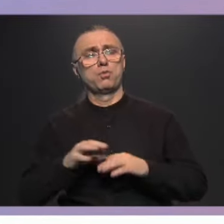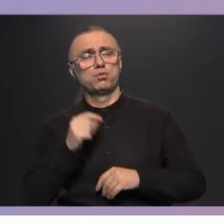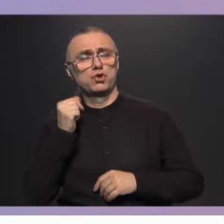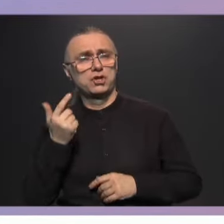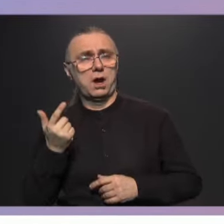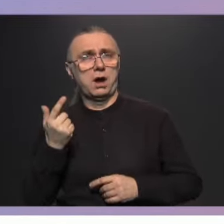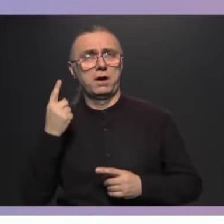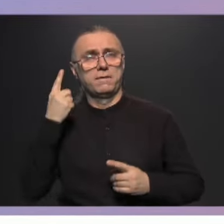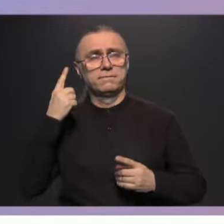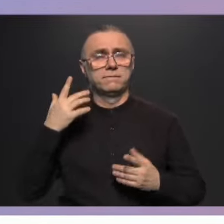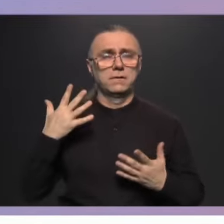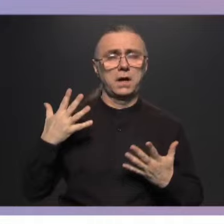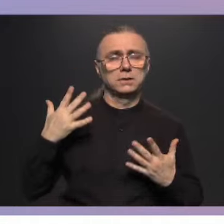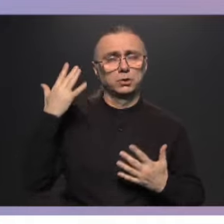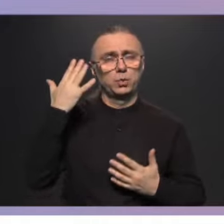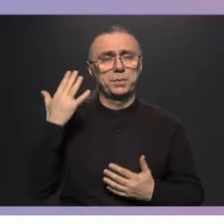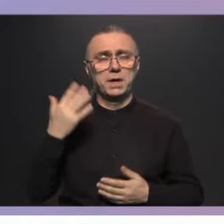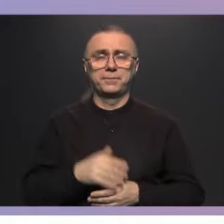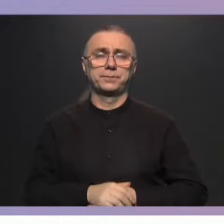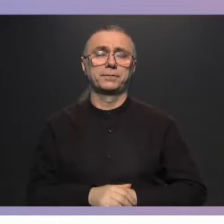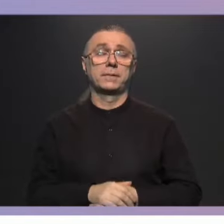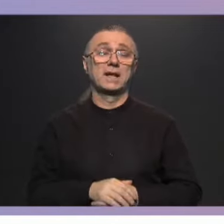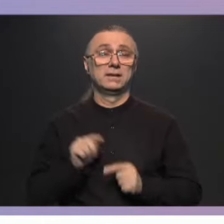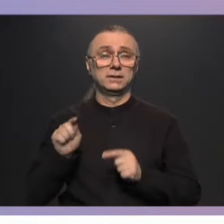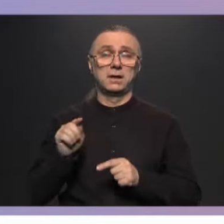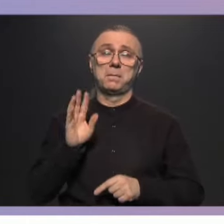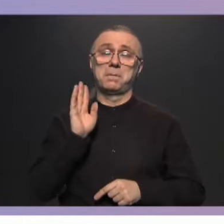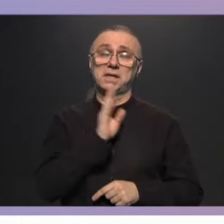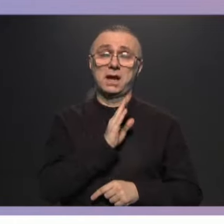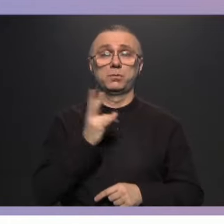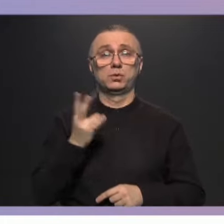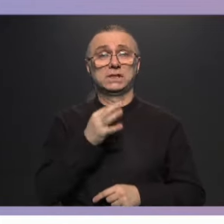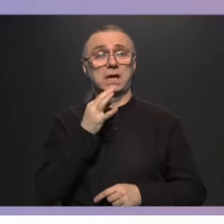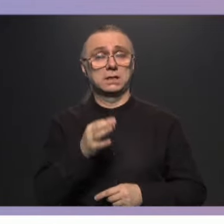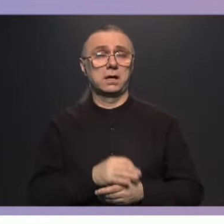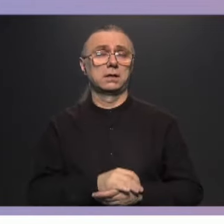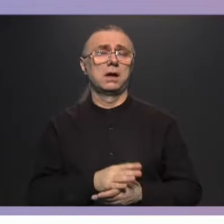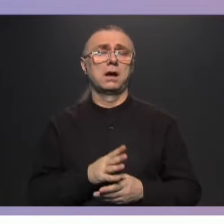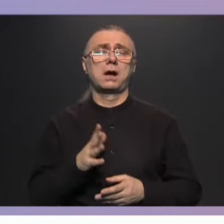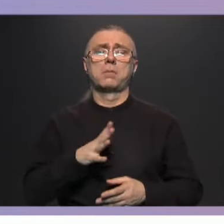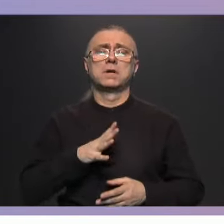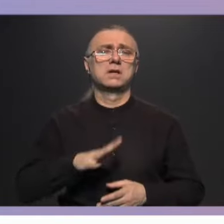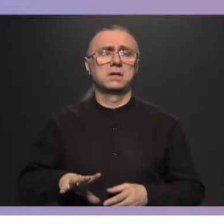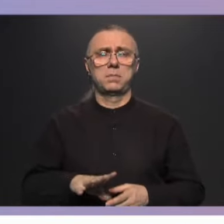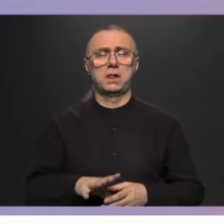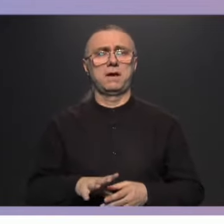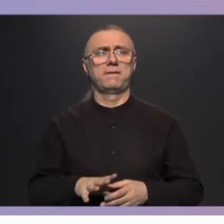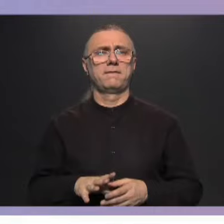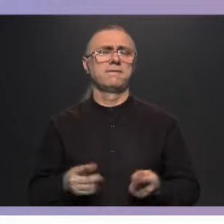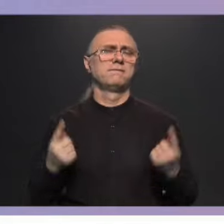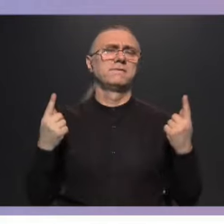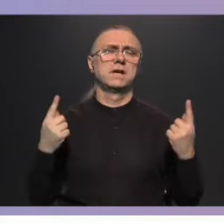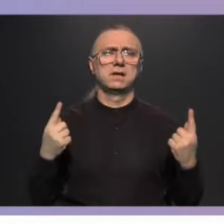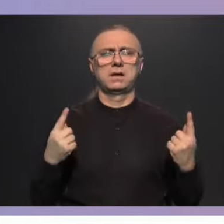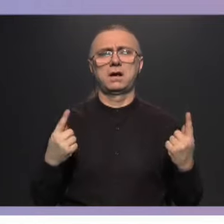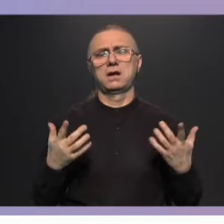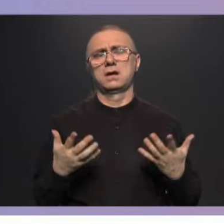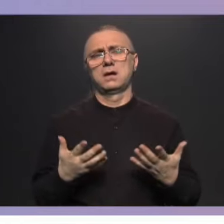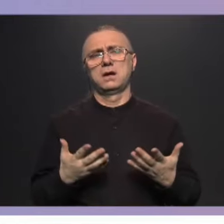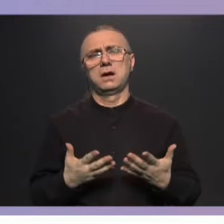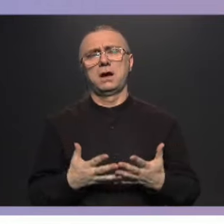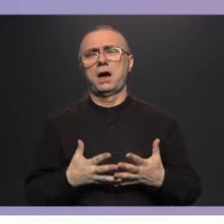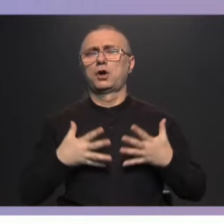Ну, во-первых, надо матерям сказать, что какова бы ни была великой и огромный, наверное,